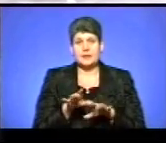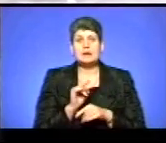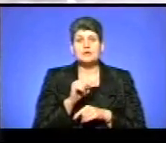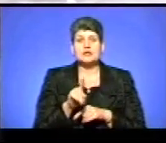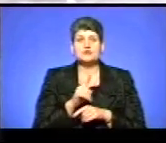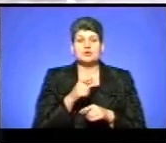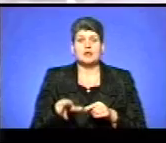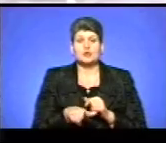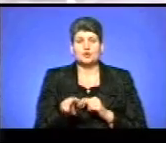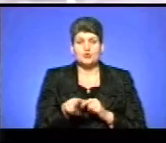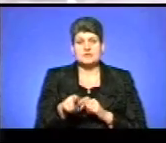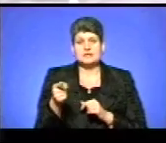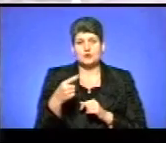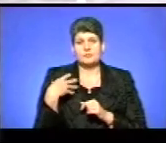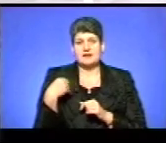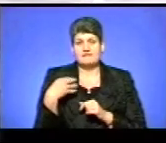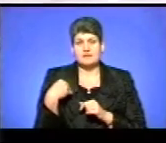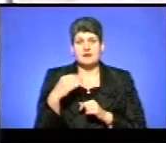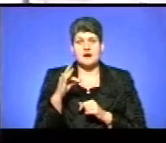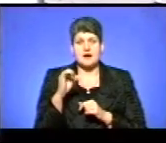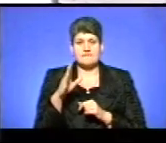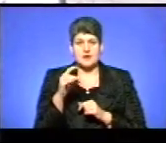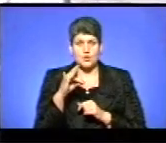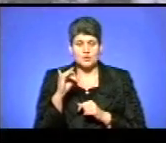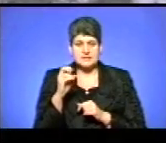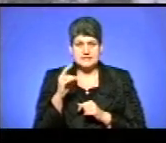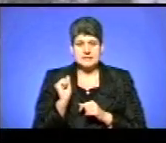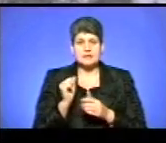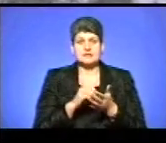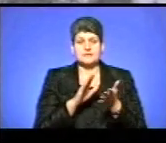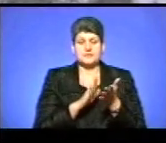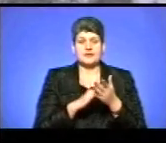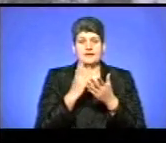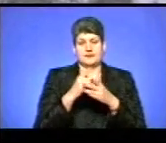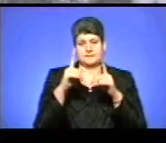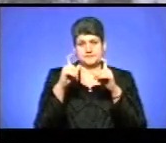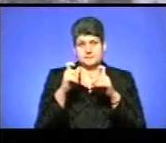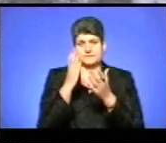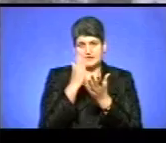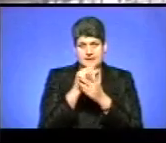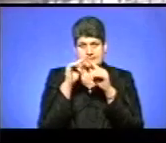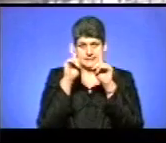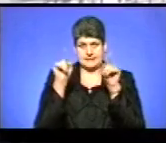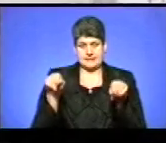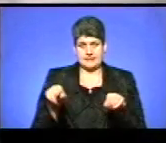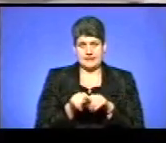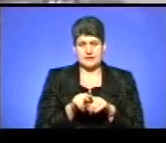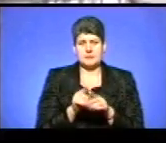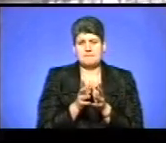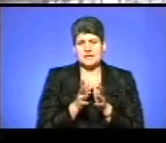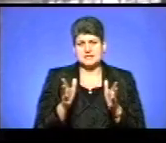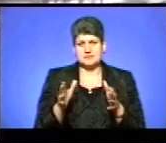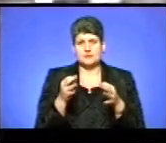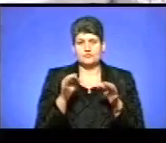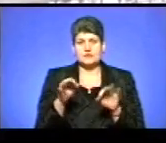дорозі Тернопіль-Львів-Рава-Руська ведеться фото та відеофіксація, водіїв попереджає цей знак. Максимально дозволена швидкість у населеному